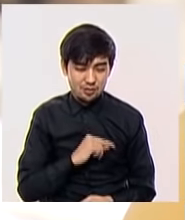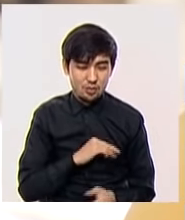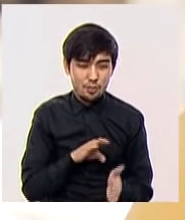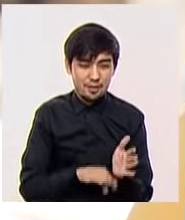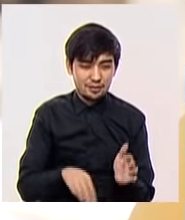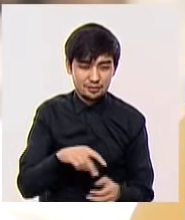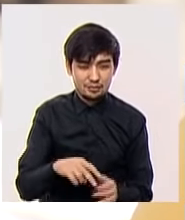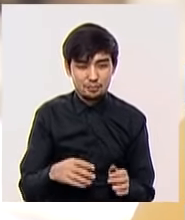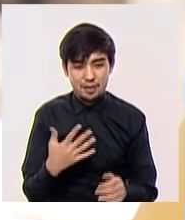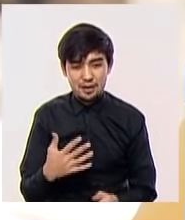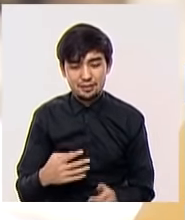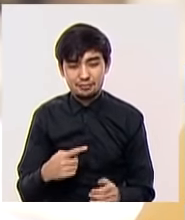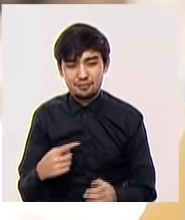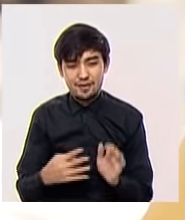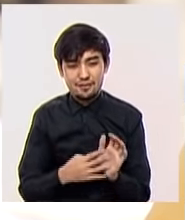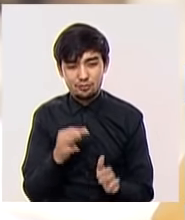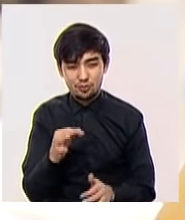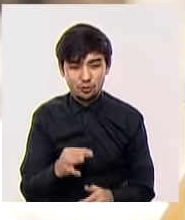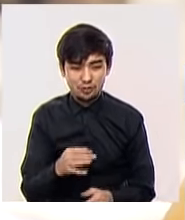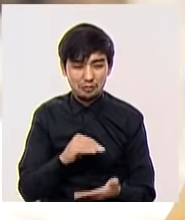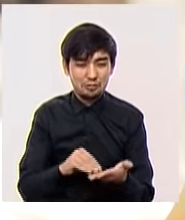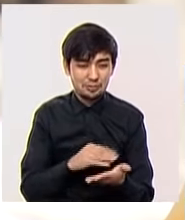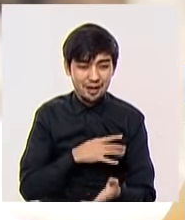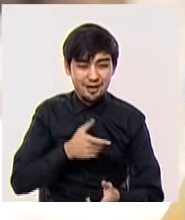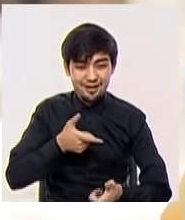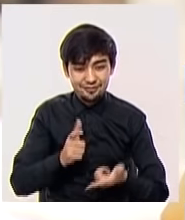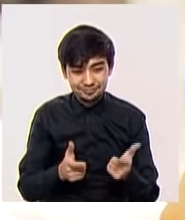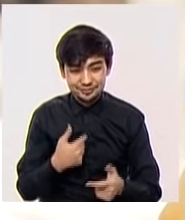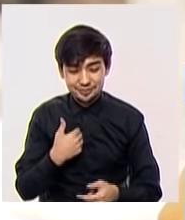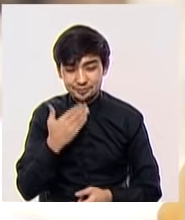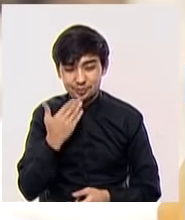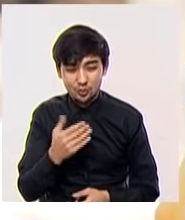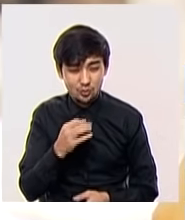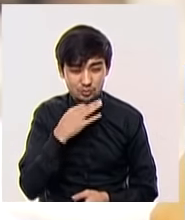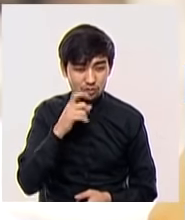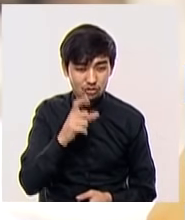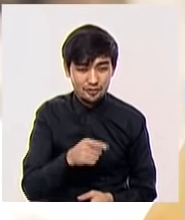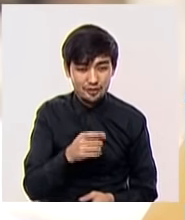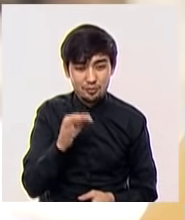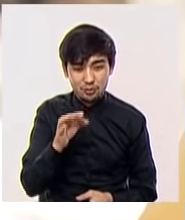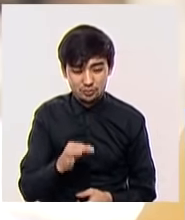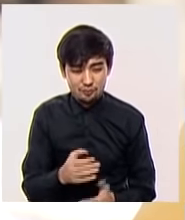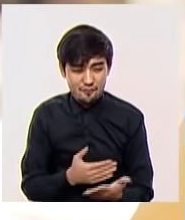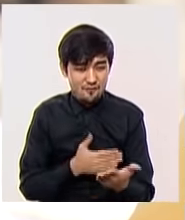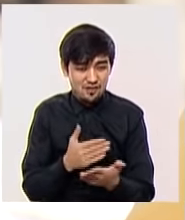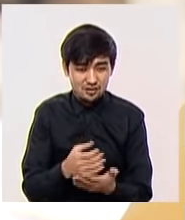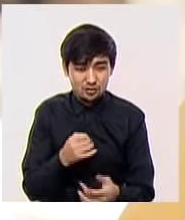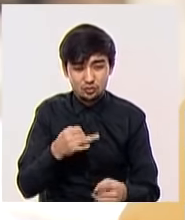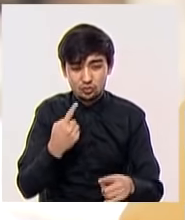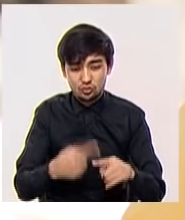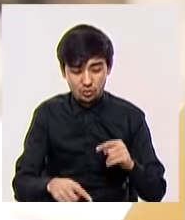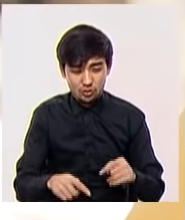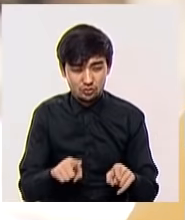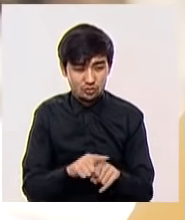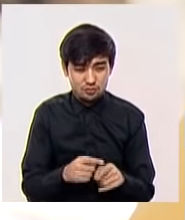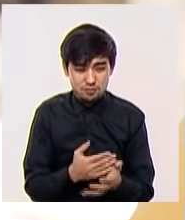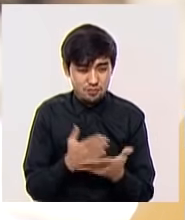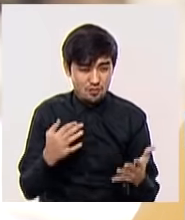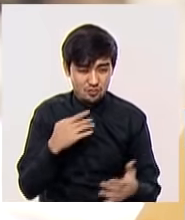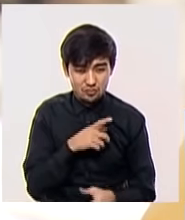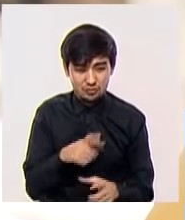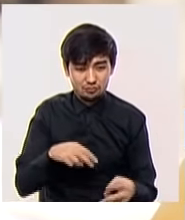процента но на самом деле если вы пойдете и спросите эти проценты будут гораздо выше и другие а социологические